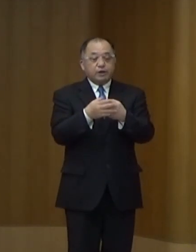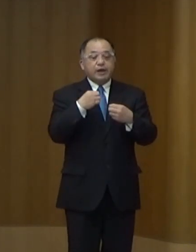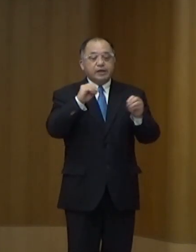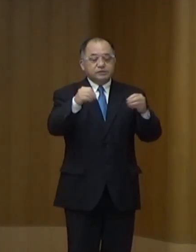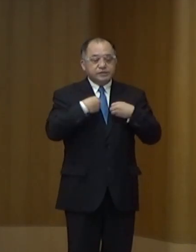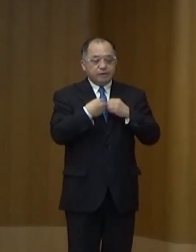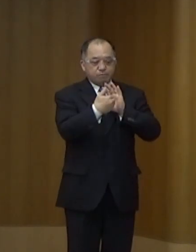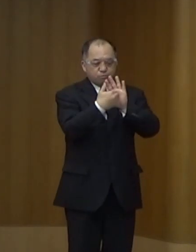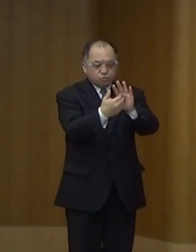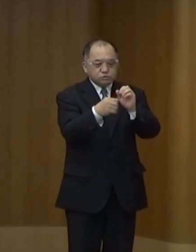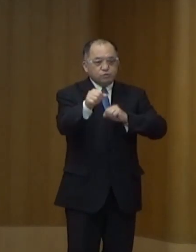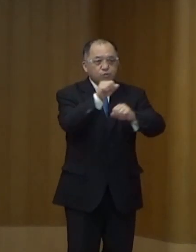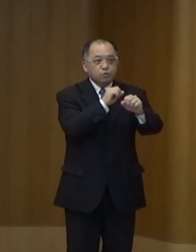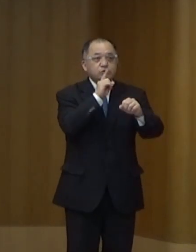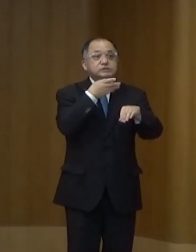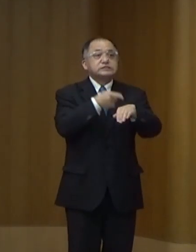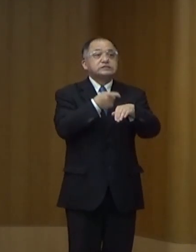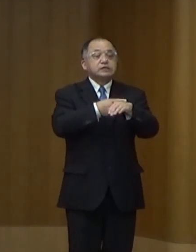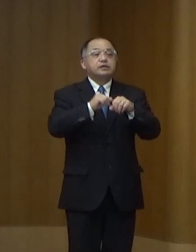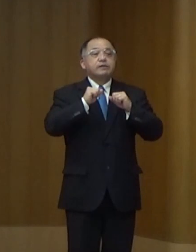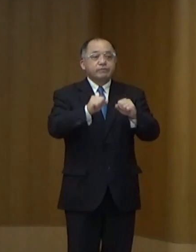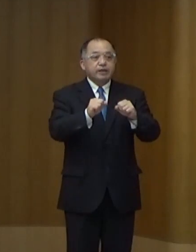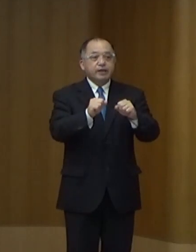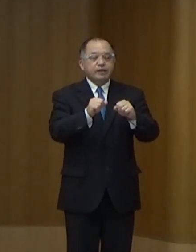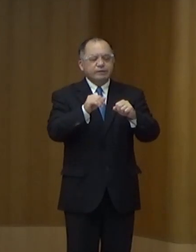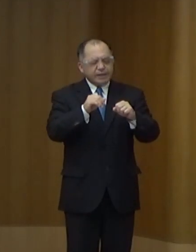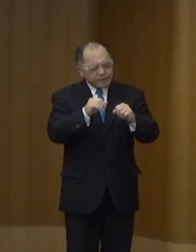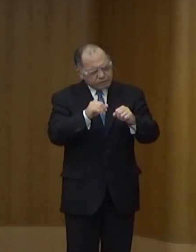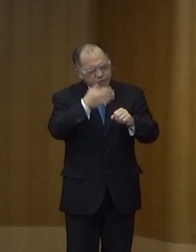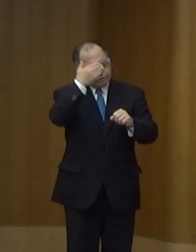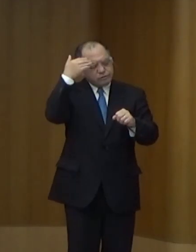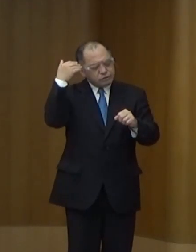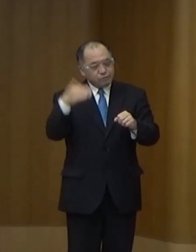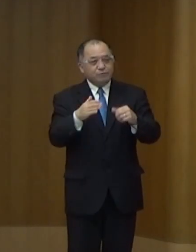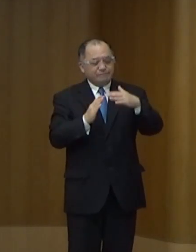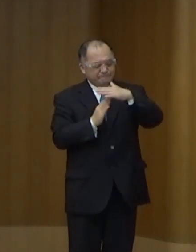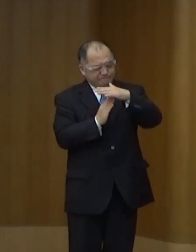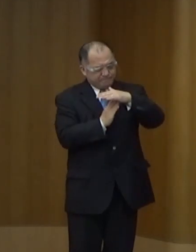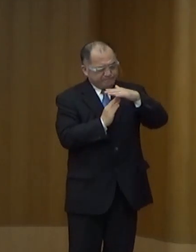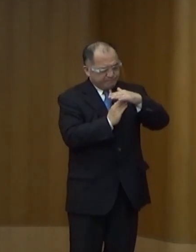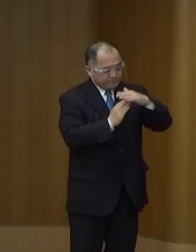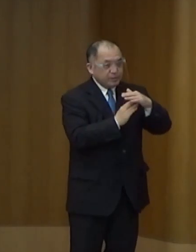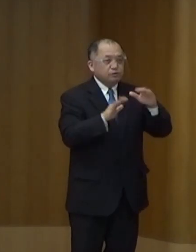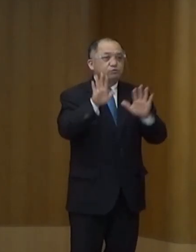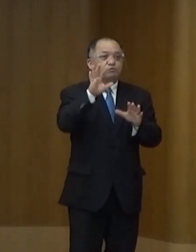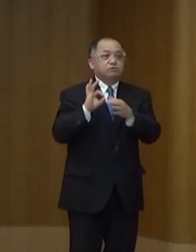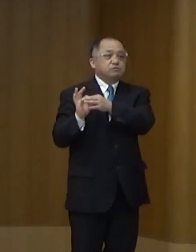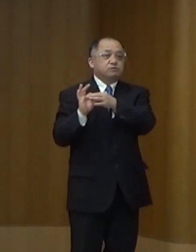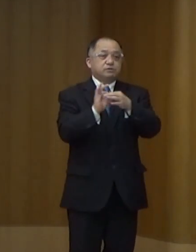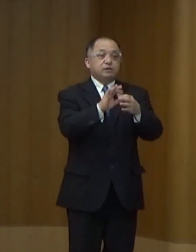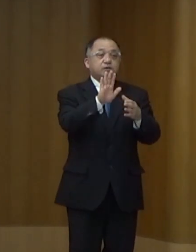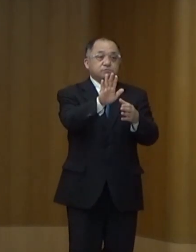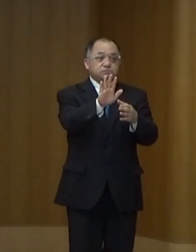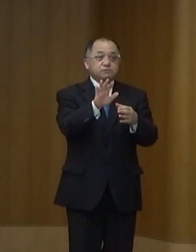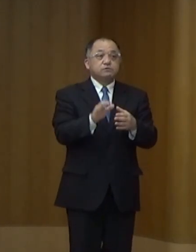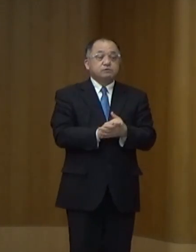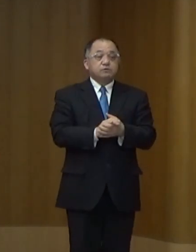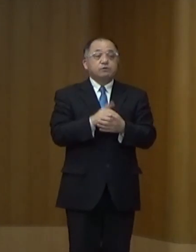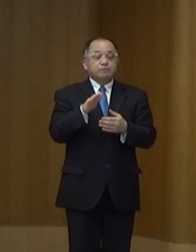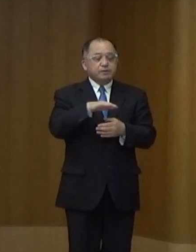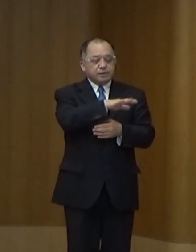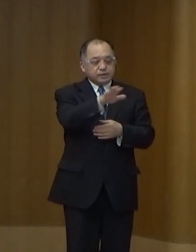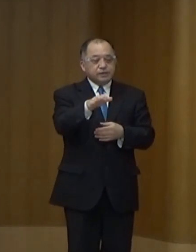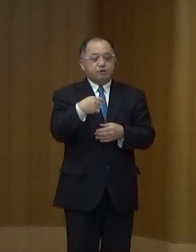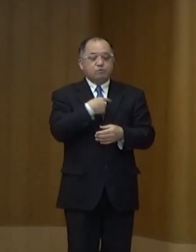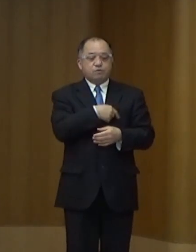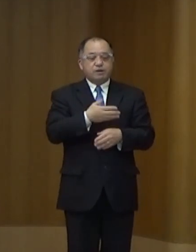実践によってなんとか踏みとどまっているという状況ということでありまして、この点について皆さんに心から